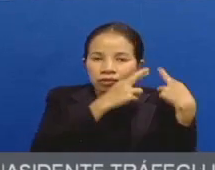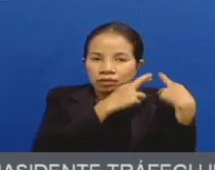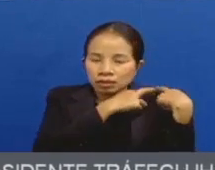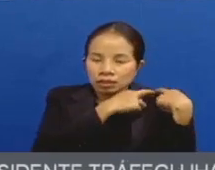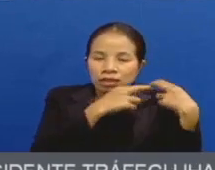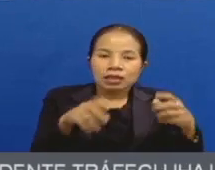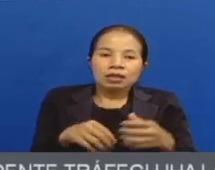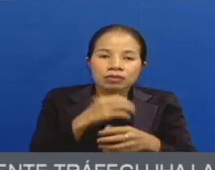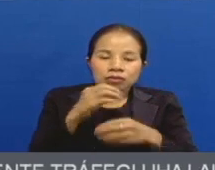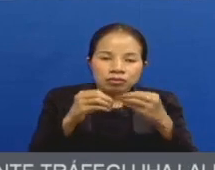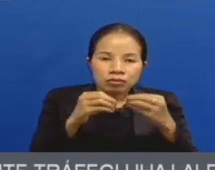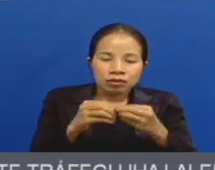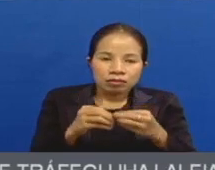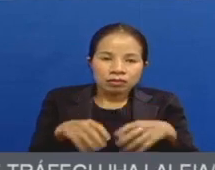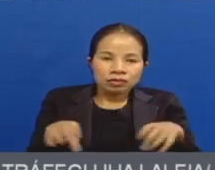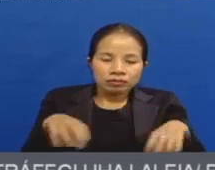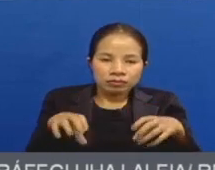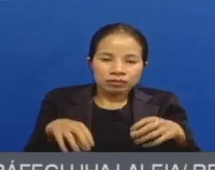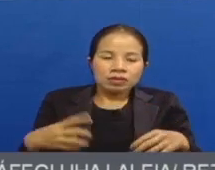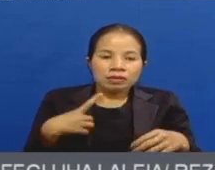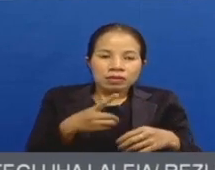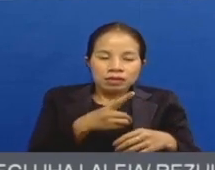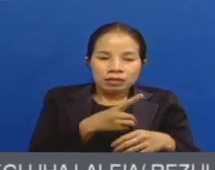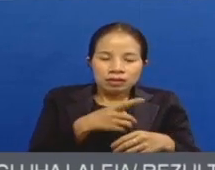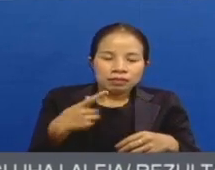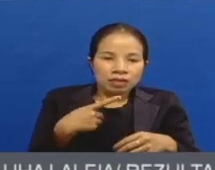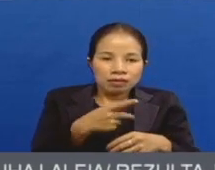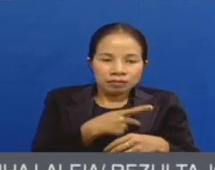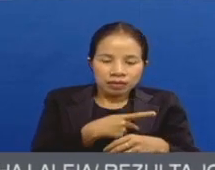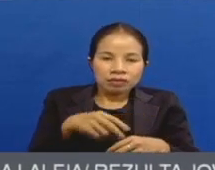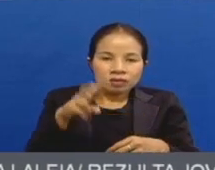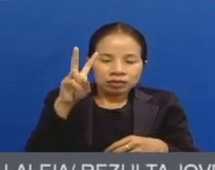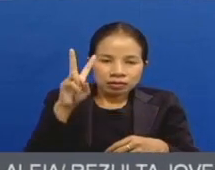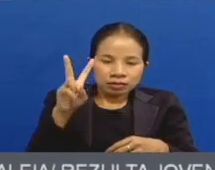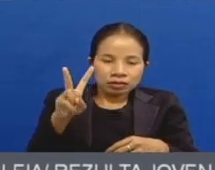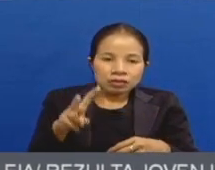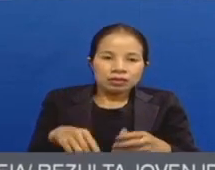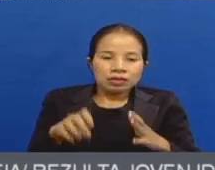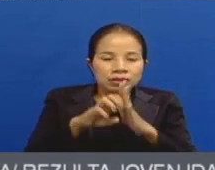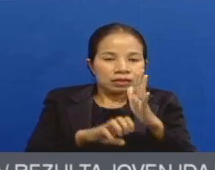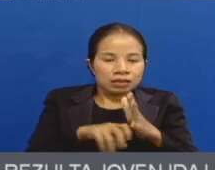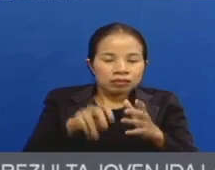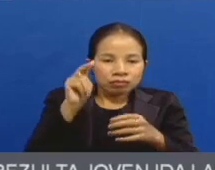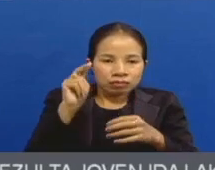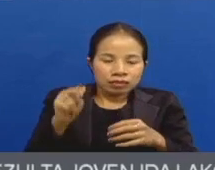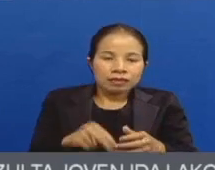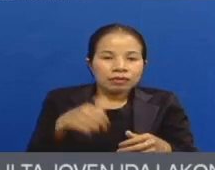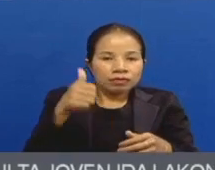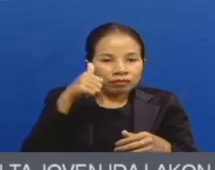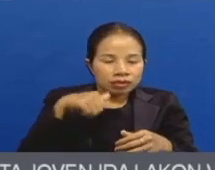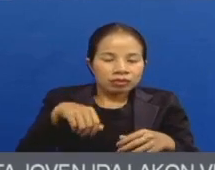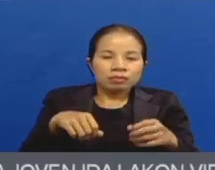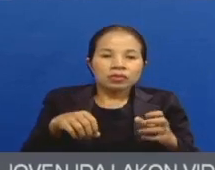ia nivel alto sira liliu ya segundo organ soberania estado ninia nebe feto